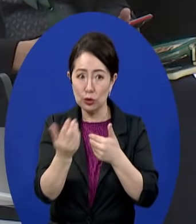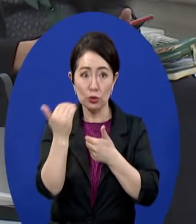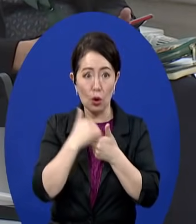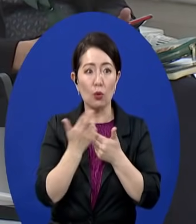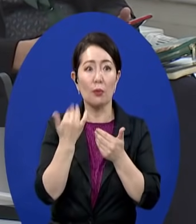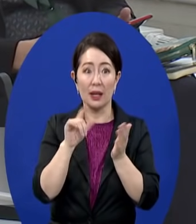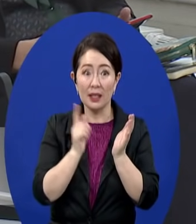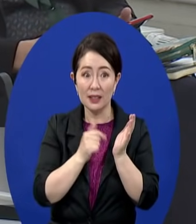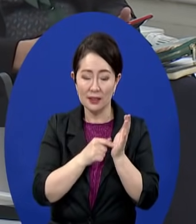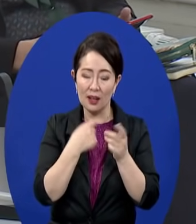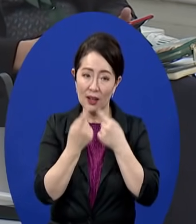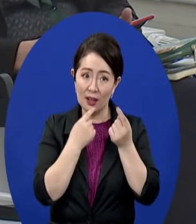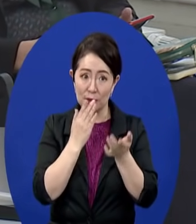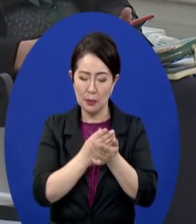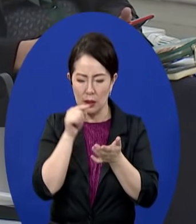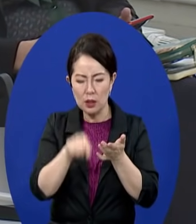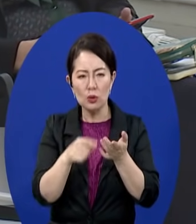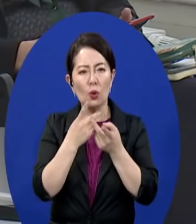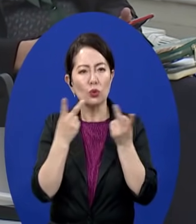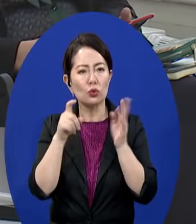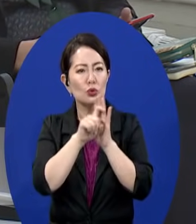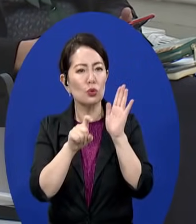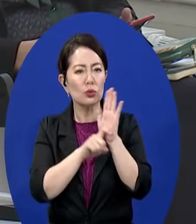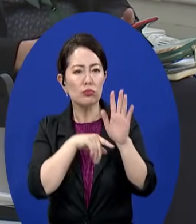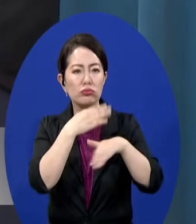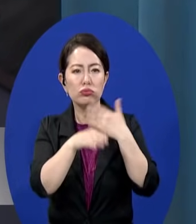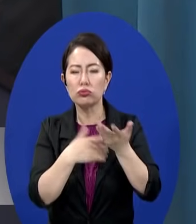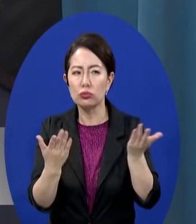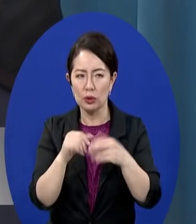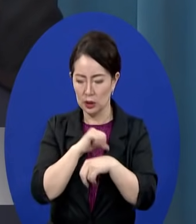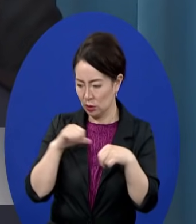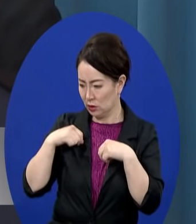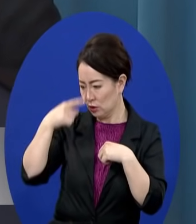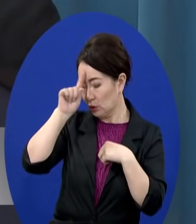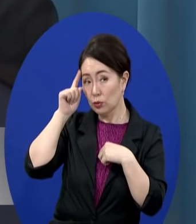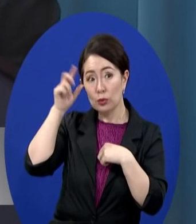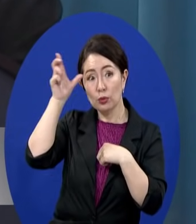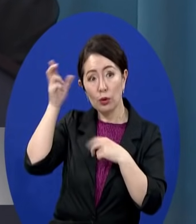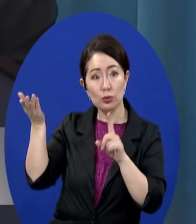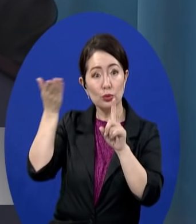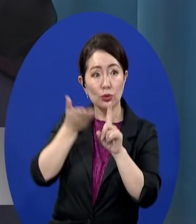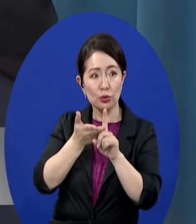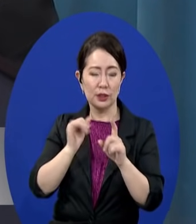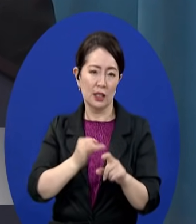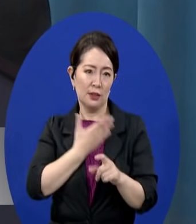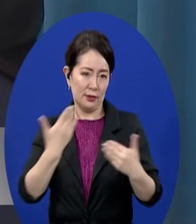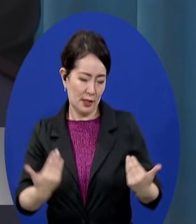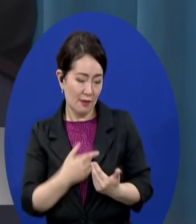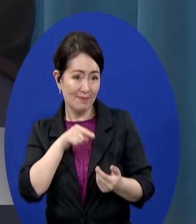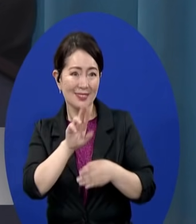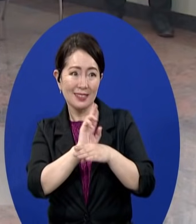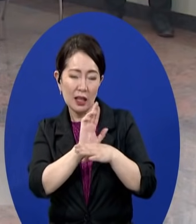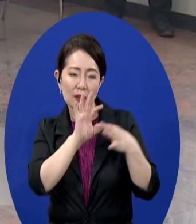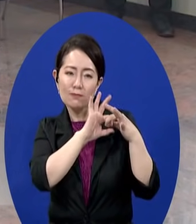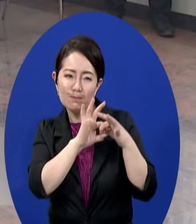болох чиглэлтэй байна. За үндэсний хөтөлбөрийг хэрэгжүүлснээр иргэдэд эрүүл мэндийн боловсрол олгох, идэвхтэй амьдралын дадал